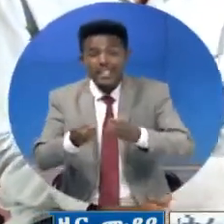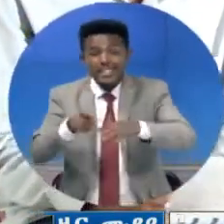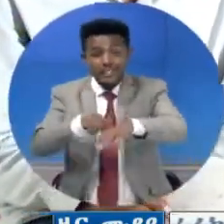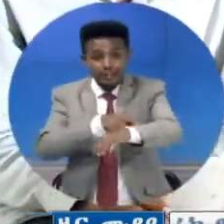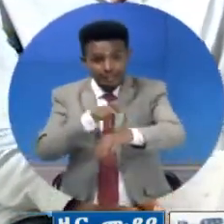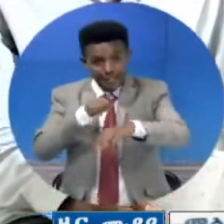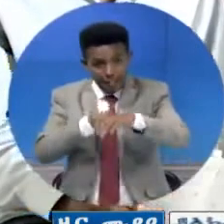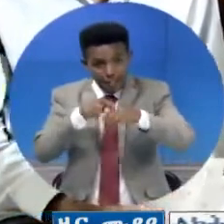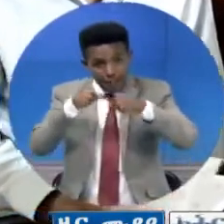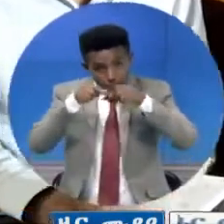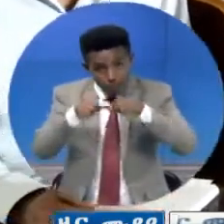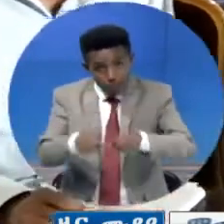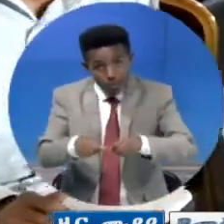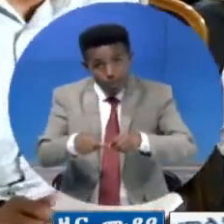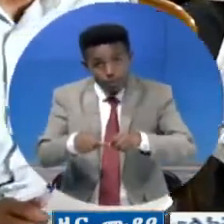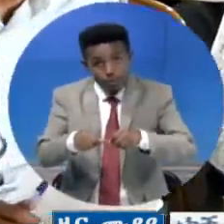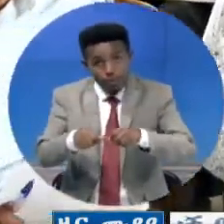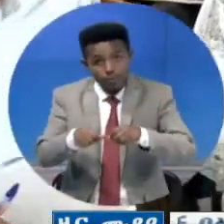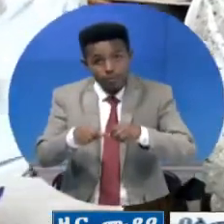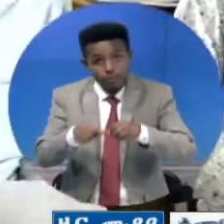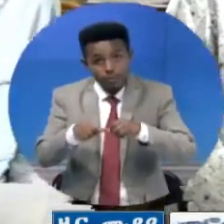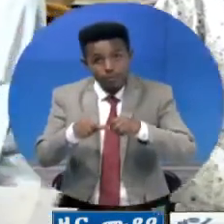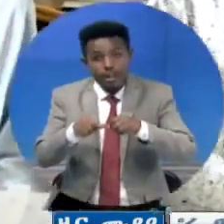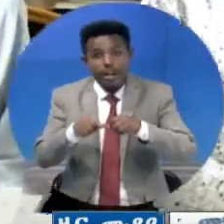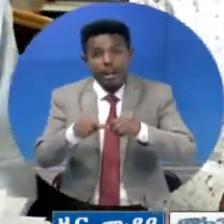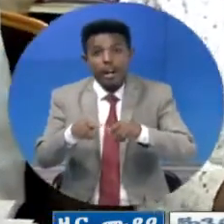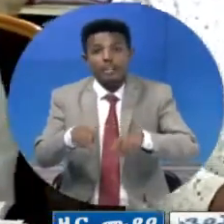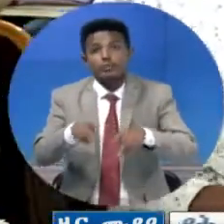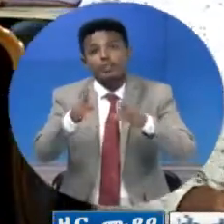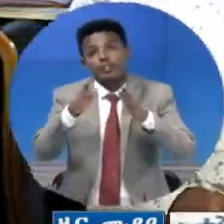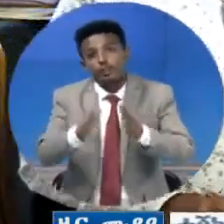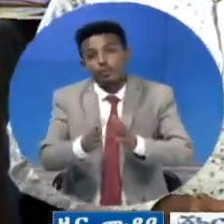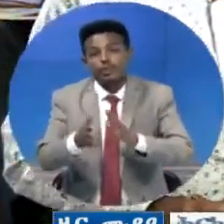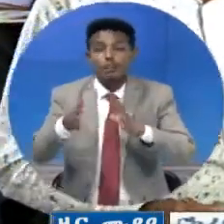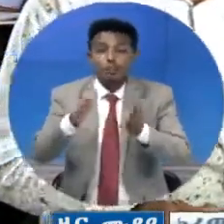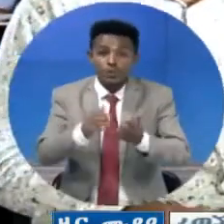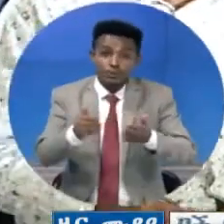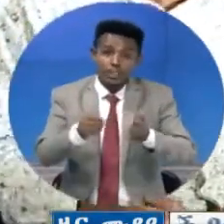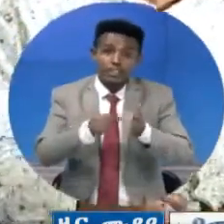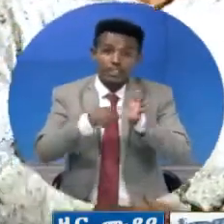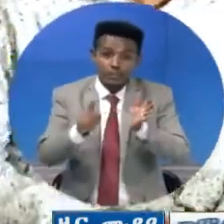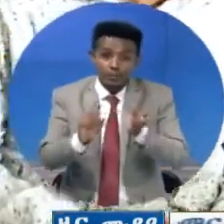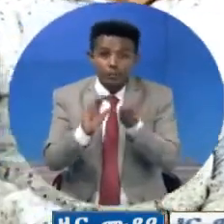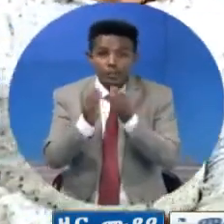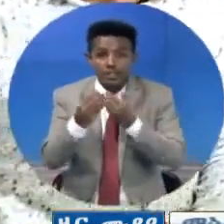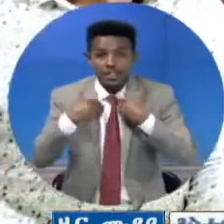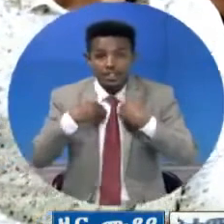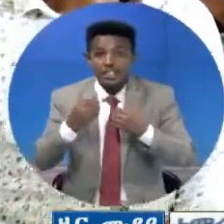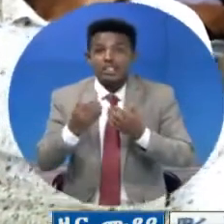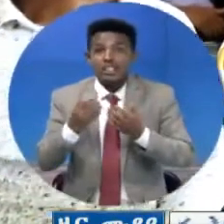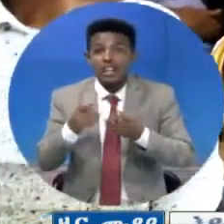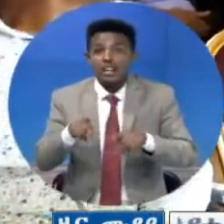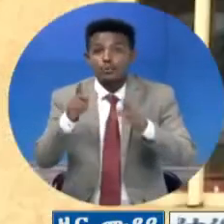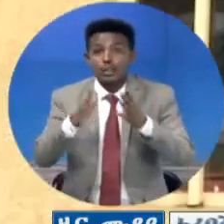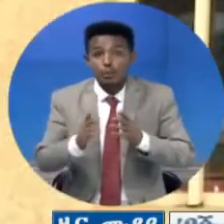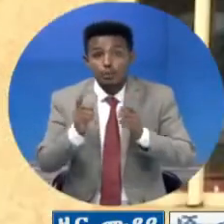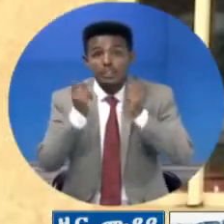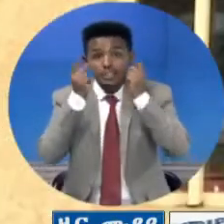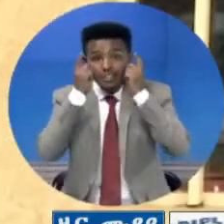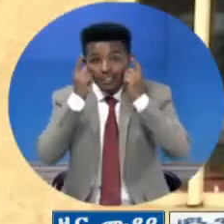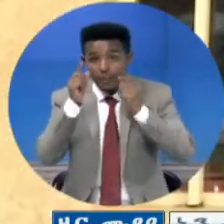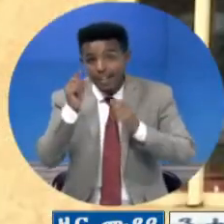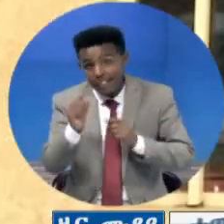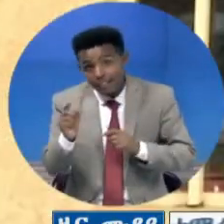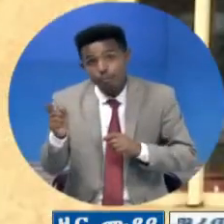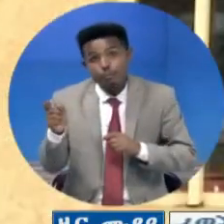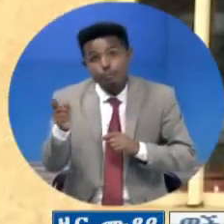ቆይቶ ለልፈቱ እንኳን ምክንያት ሳይታወቅ አርሶ አደሩ ለሞት የሚዳረግበት ሁኔታ አለ። የአርሶ አደሩ ግንዛቤ አናሳ መሆኑን